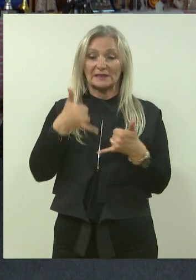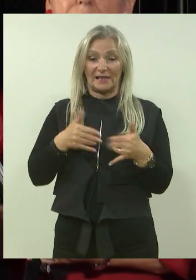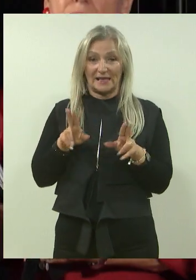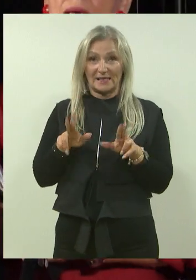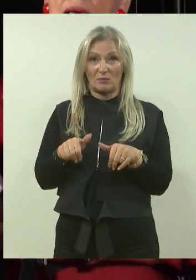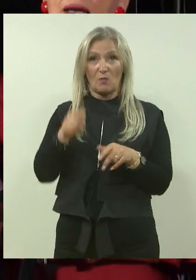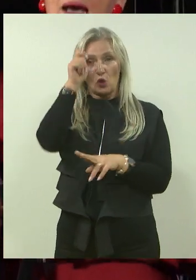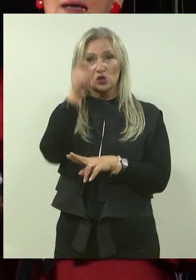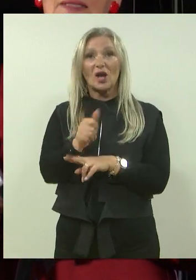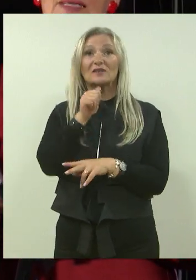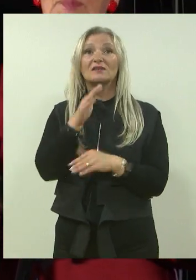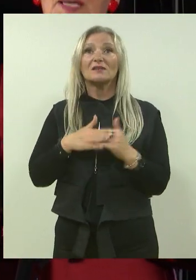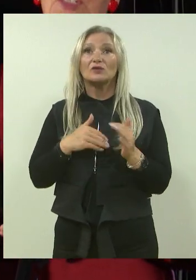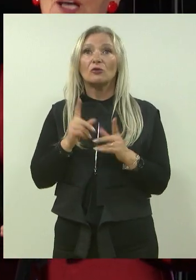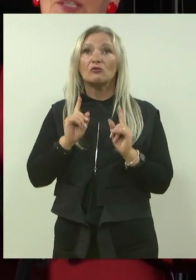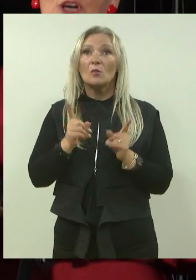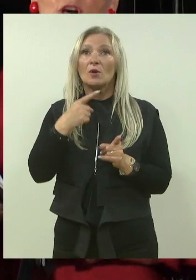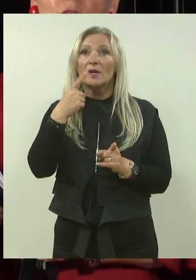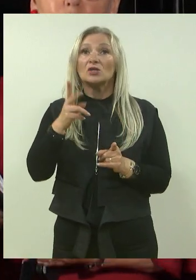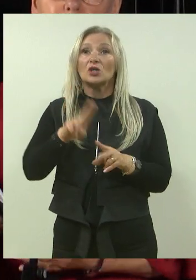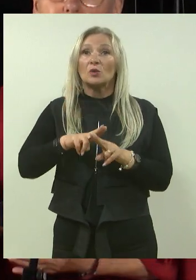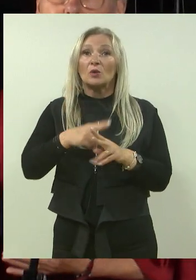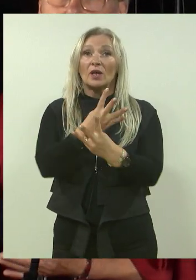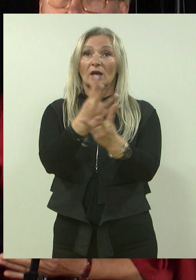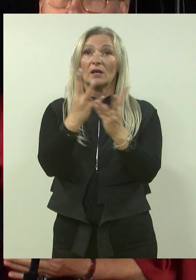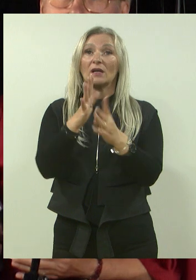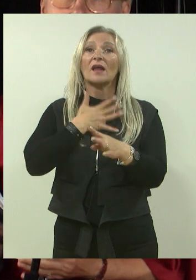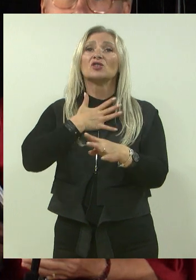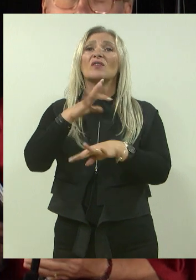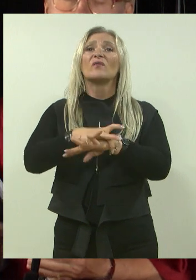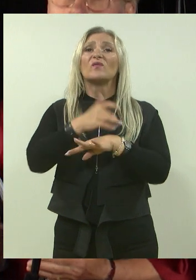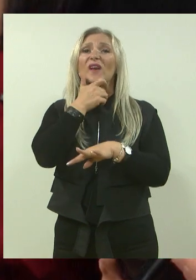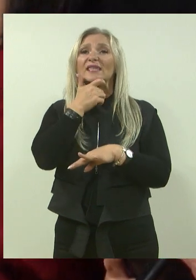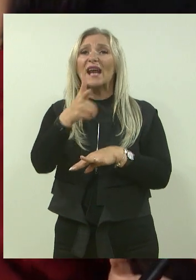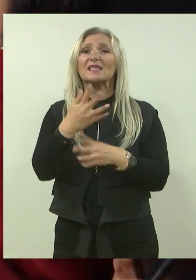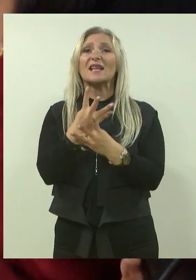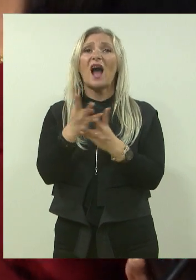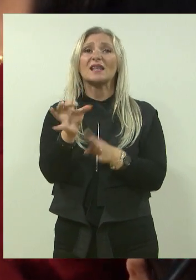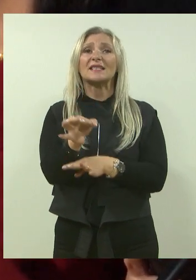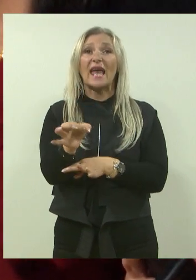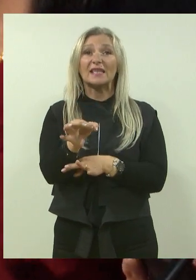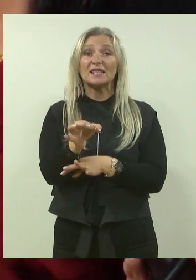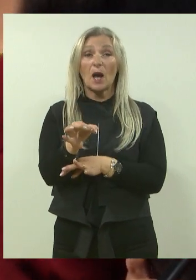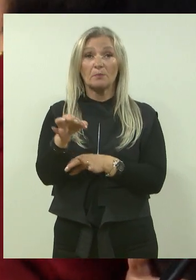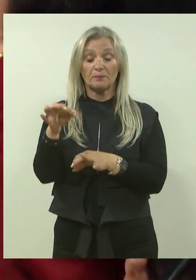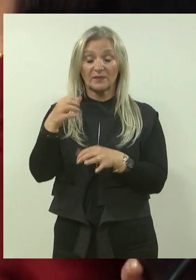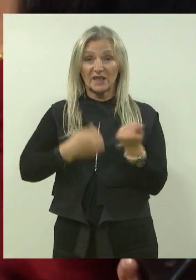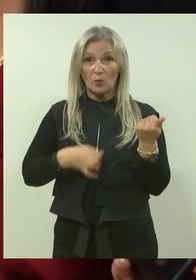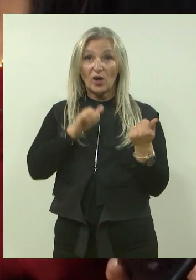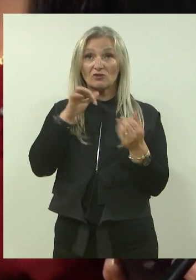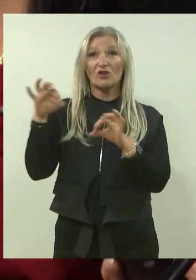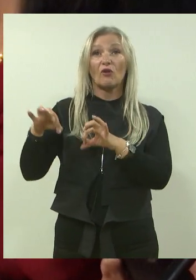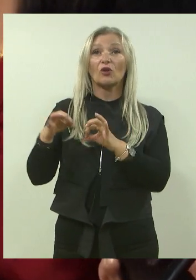imamo evo čast i zadovoljstvo da moramo reći da će nastupiti i naša veteranska sekcija, znači folkloraši i tamburaši koji su